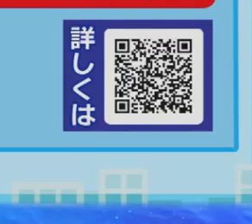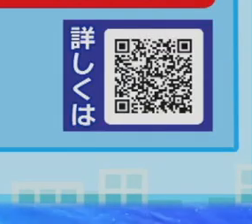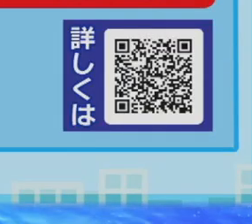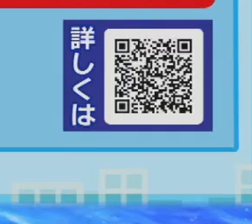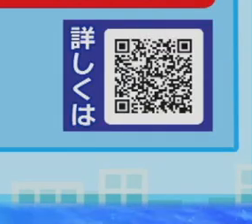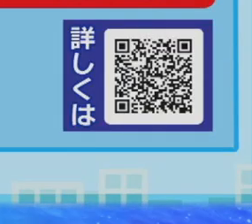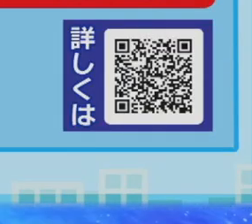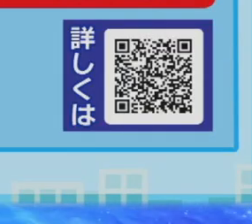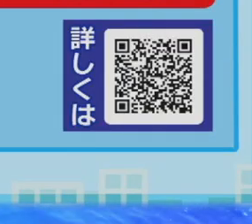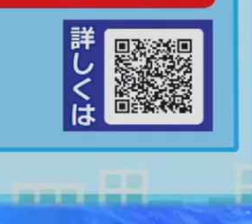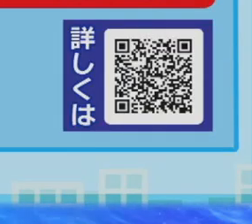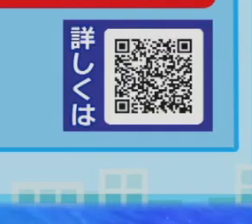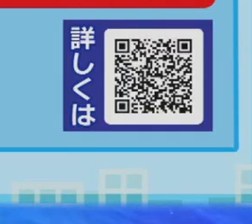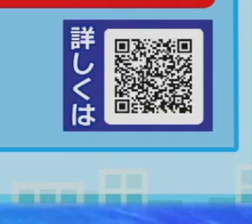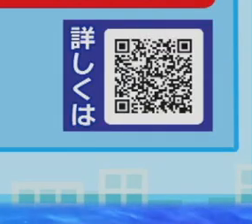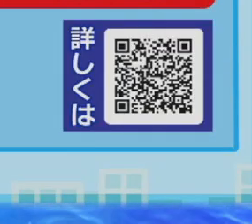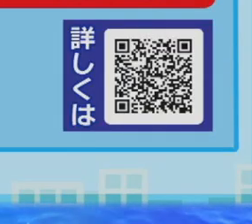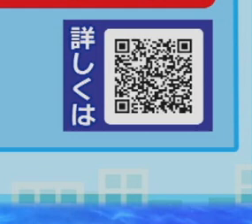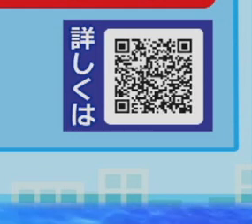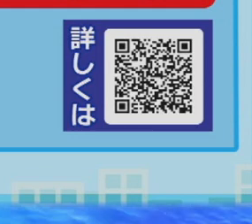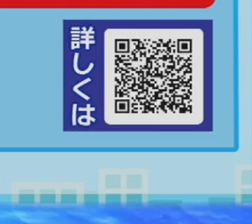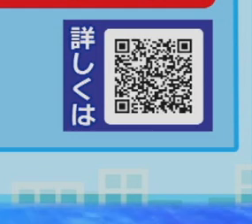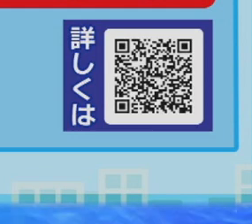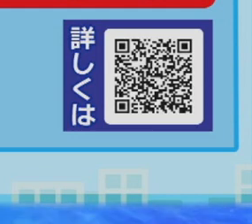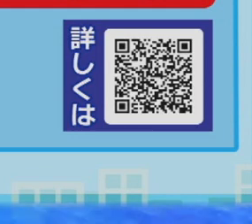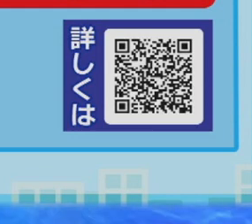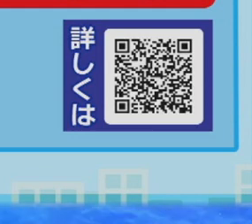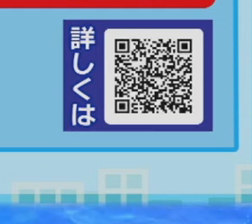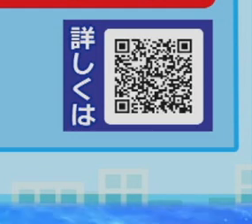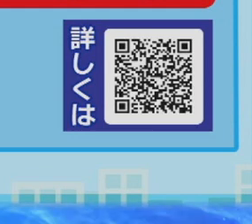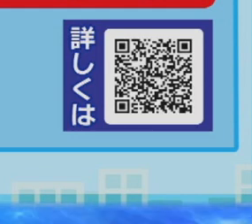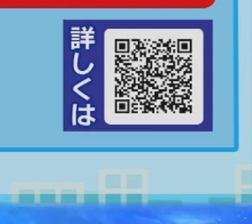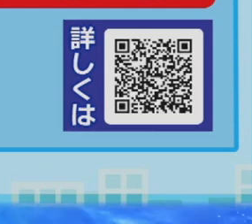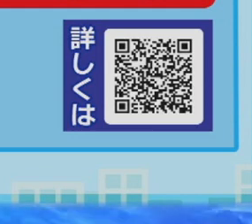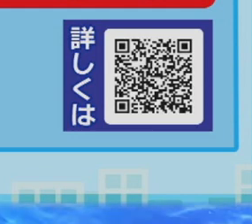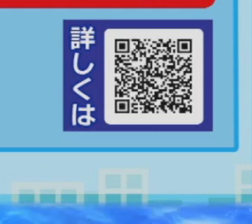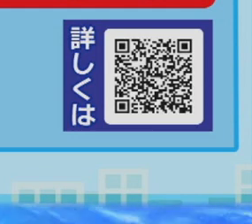市コールセンターの電話番号はフリーダイヤル